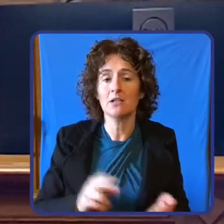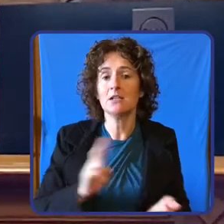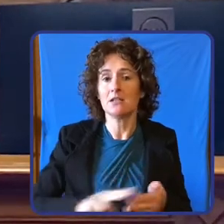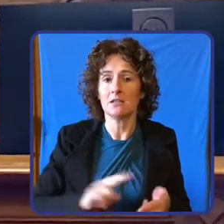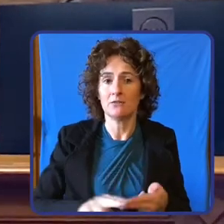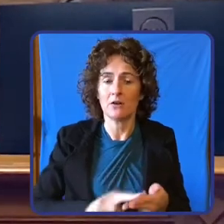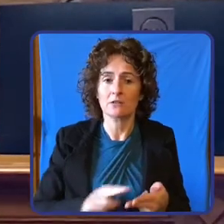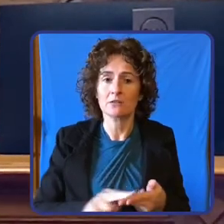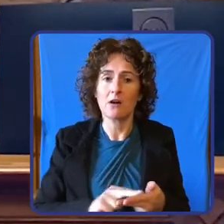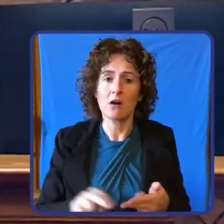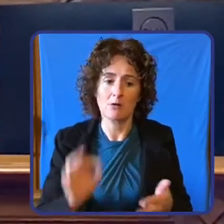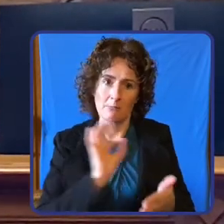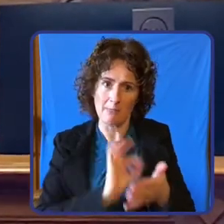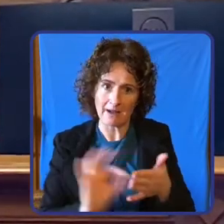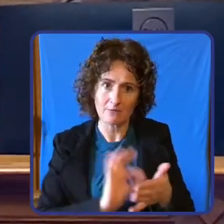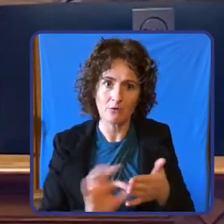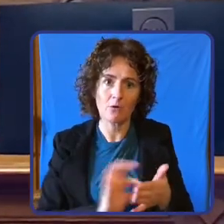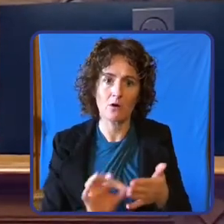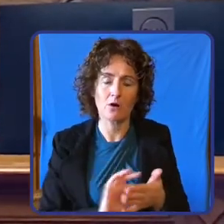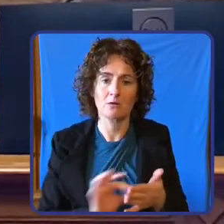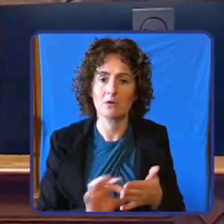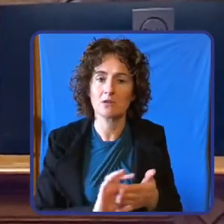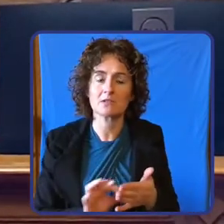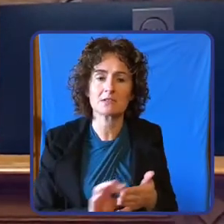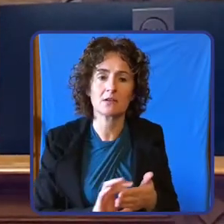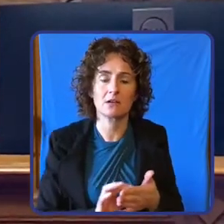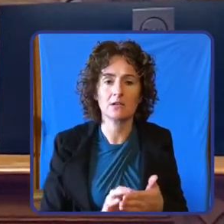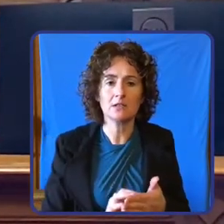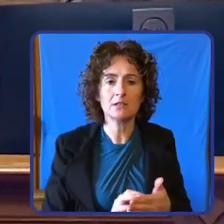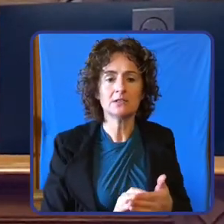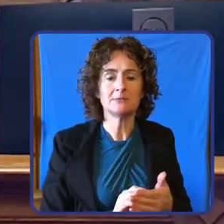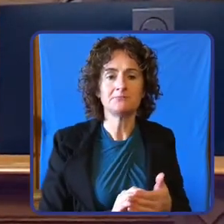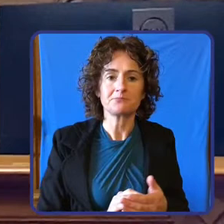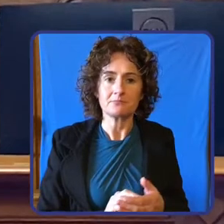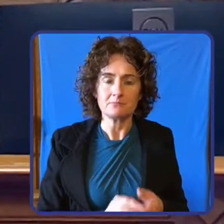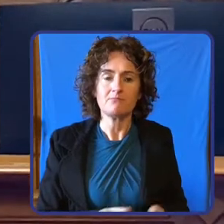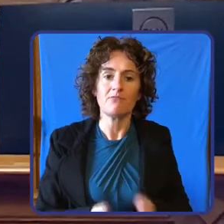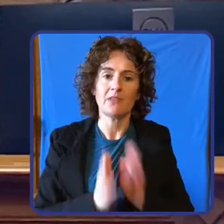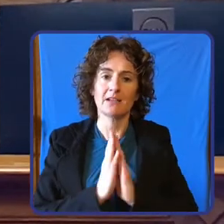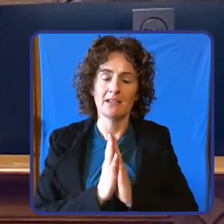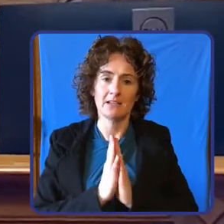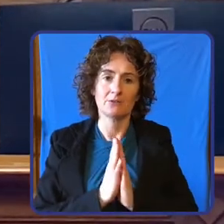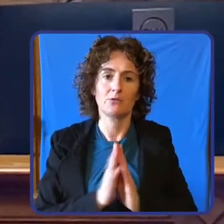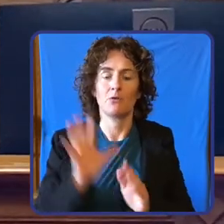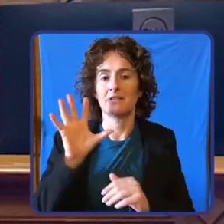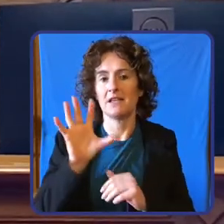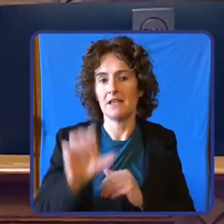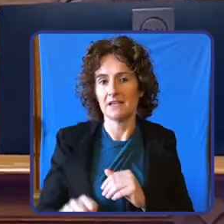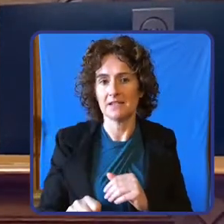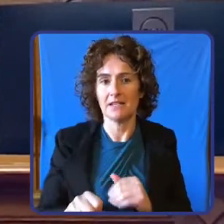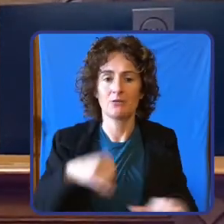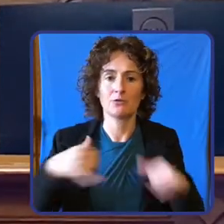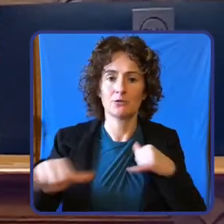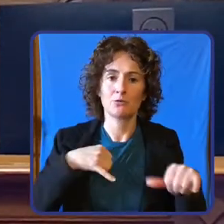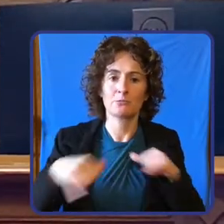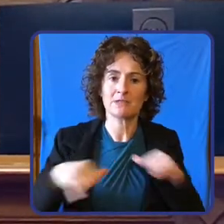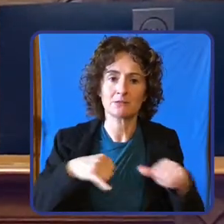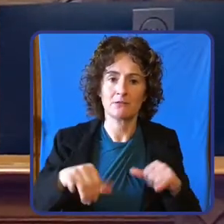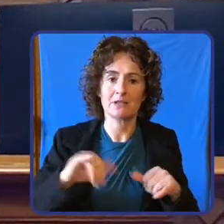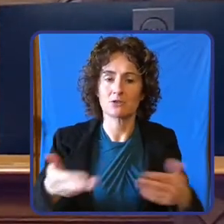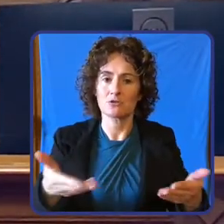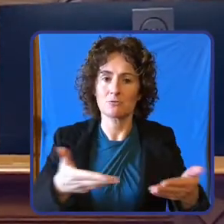kérés két dologra irányul, hogy a képviselői feladatkörét teljesítve érje el azt, hogy Hódmezővásárhely is